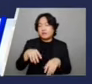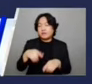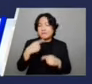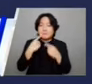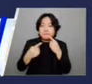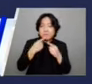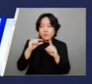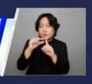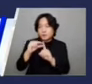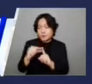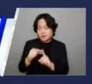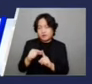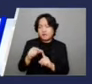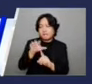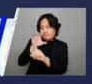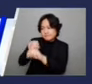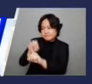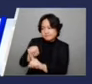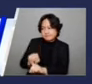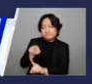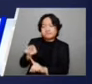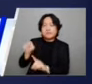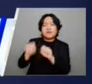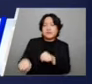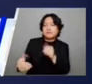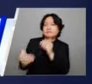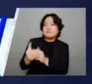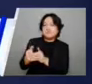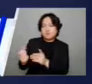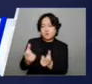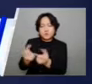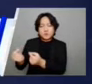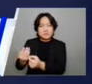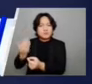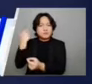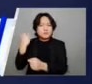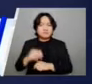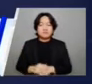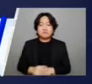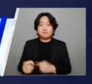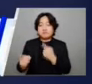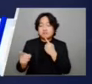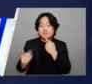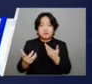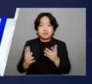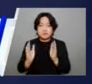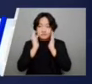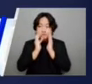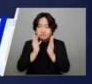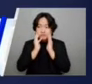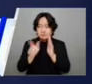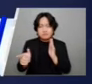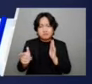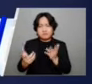I think he is proud of the things he did and said. Hindi niya ikinakahiya yung kanyang ginawa at mga